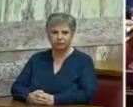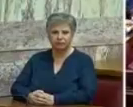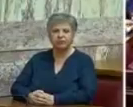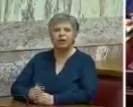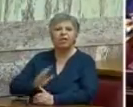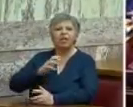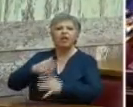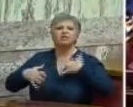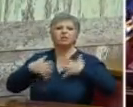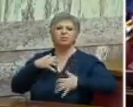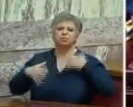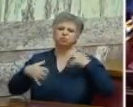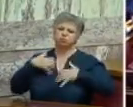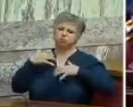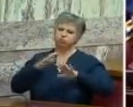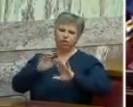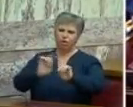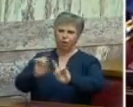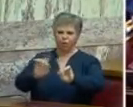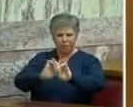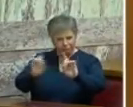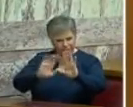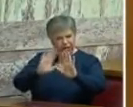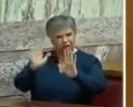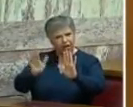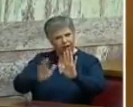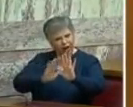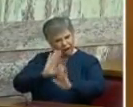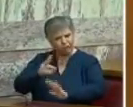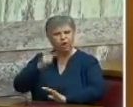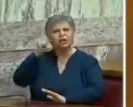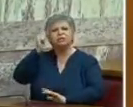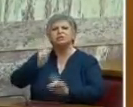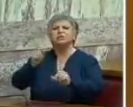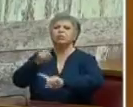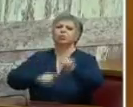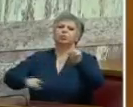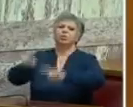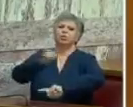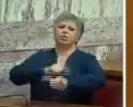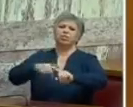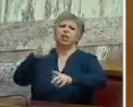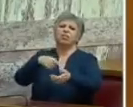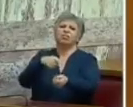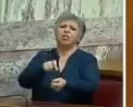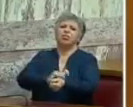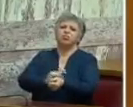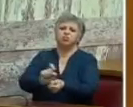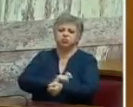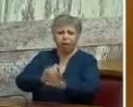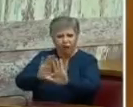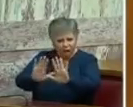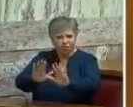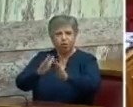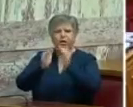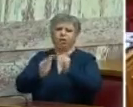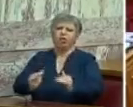δώσει εξετάσεις, εντάξει, θα είσαι και στο επόμενο ψηφοδέλτιο. Μην εκνευρίζεσαι. Τάνι, ψυχραιμία. Λοιπόν,